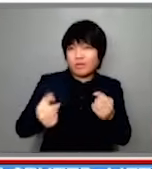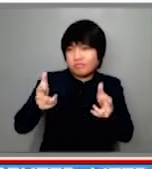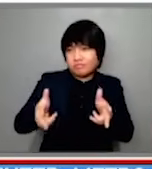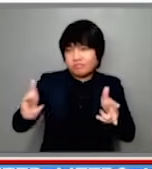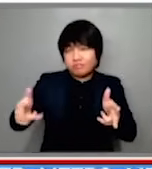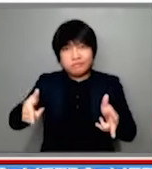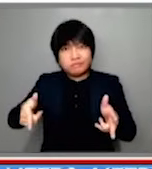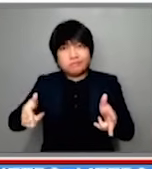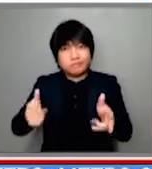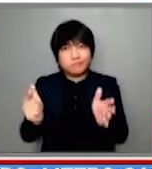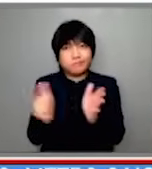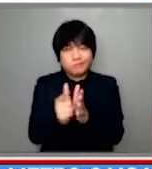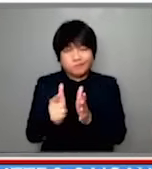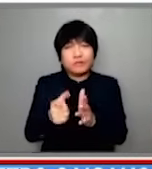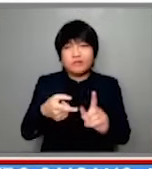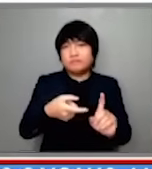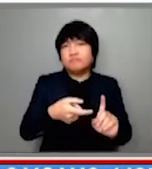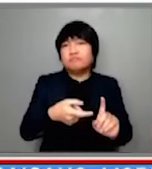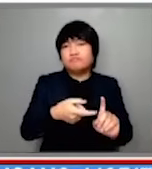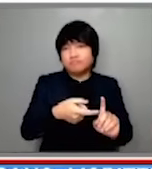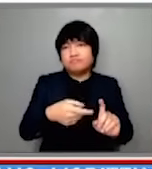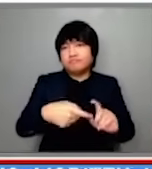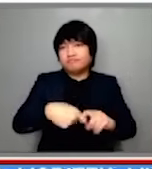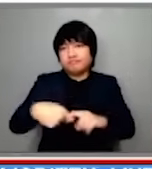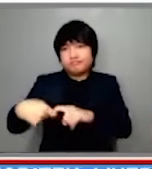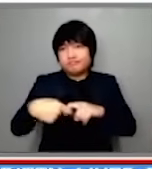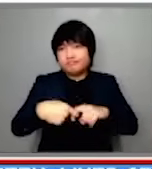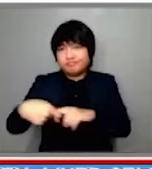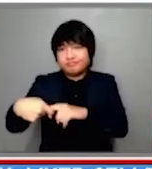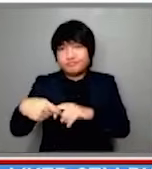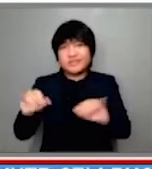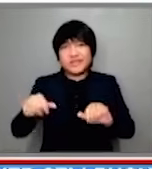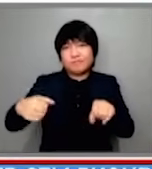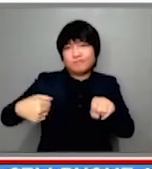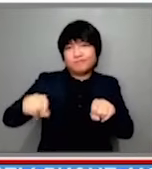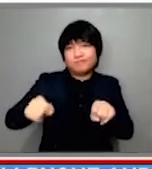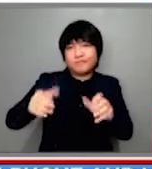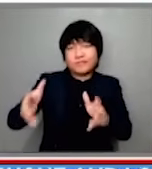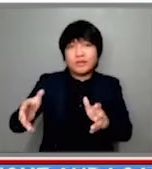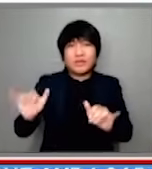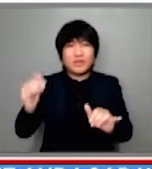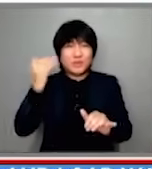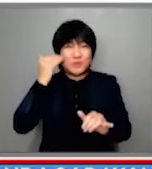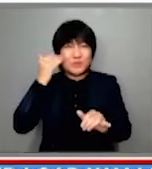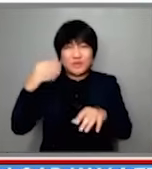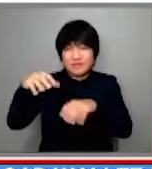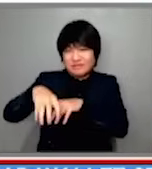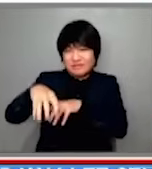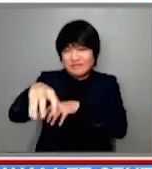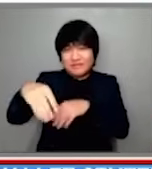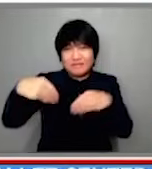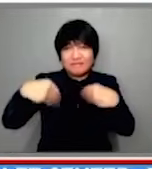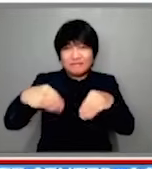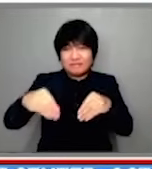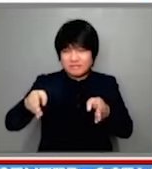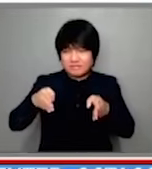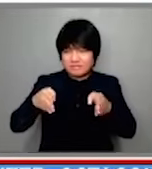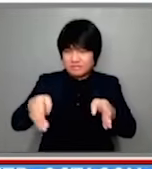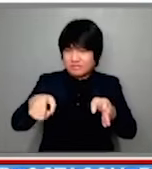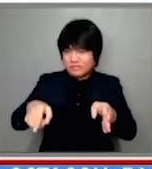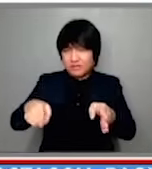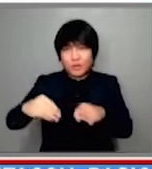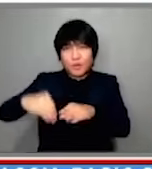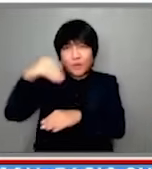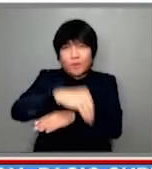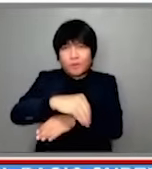strike force ang mga ginawa ng extension ng kanilang bahay o tindahan ang bangketa. Ayon kay Gabriel Go, pinunong strike